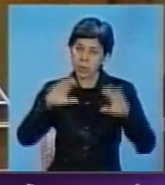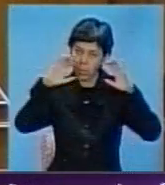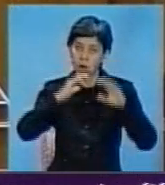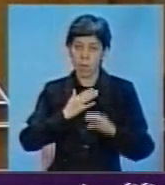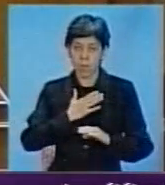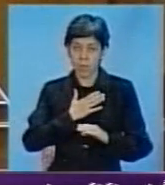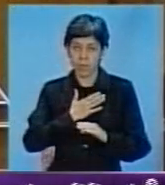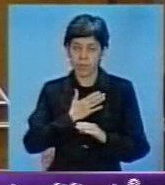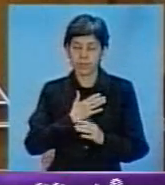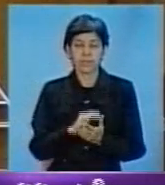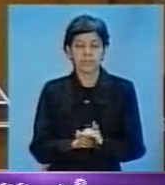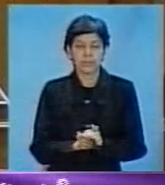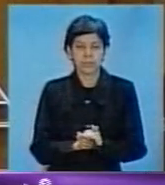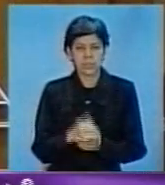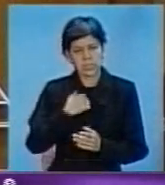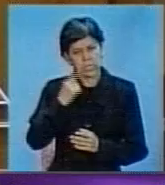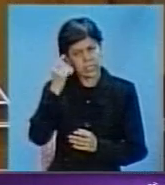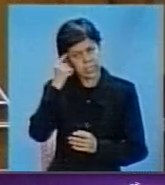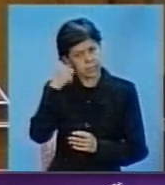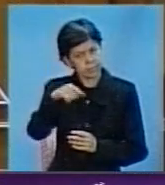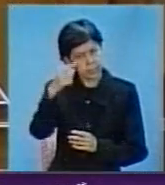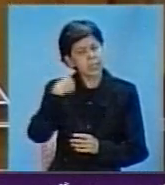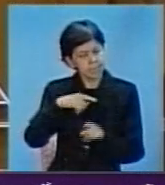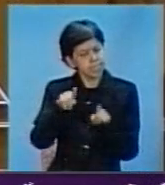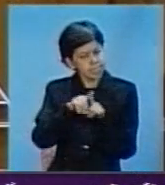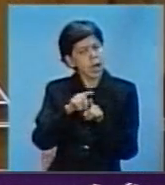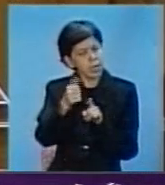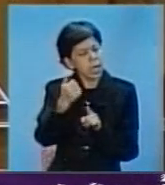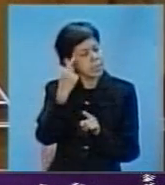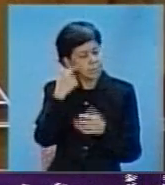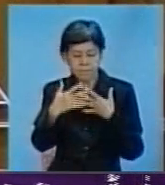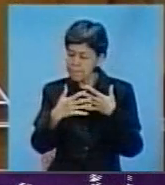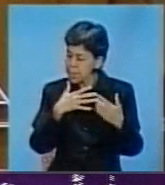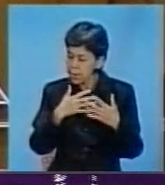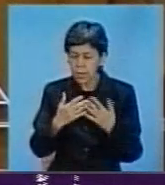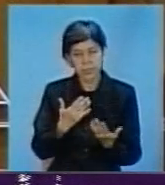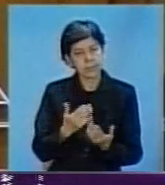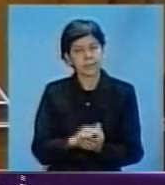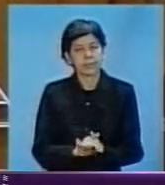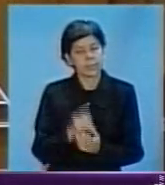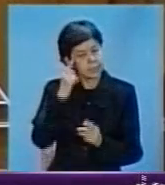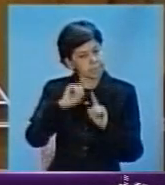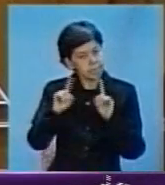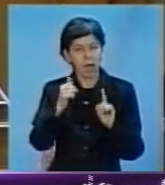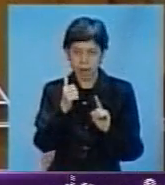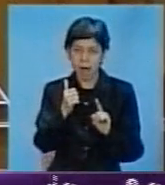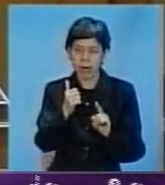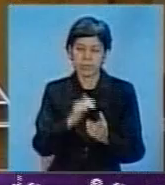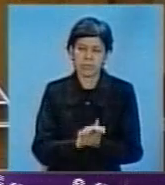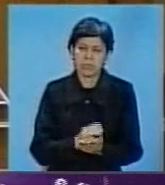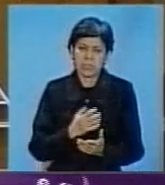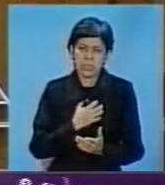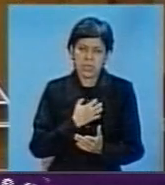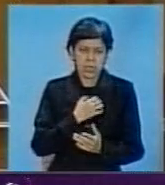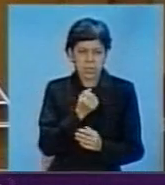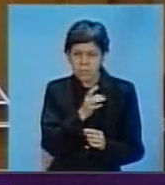ลนี้ไม่มองคนที่มีความคิดเห็นแตกต่างทางการเมืองเป็นศัตรูไม่มีความประสงค์ที่จะไปกว